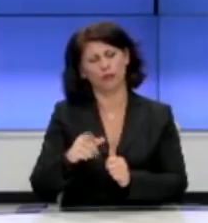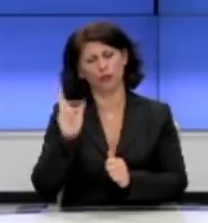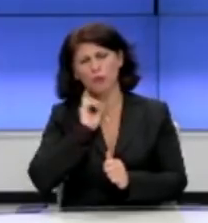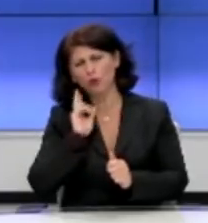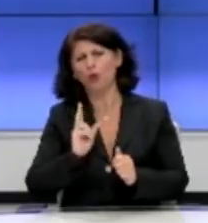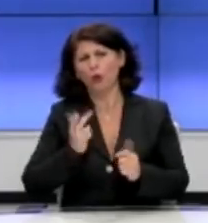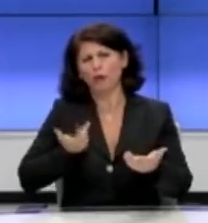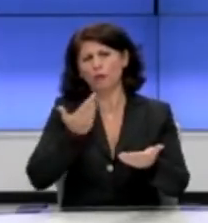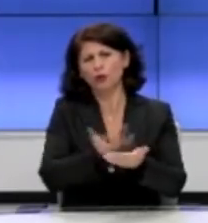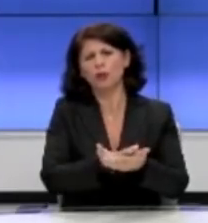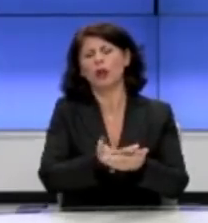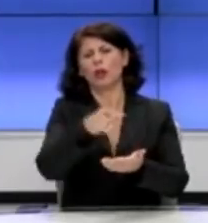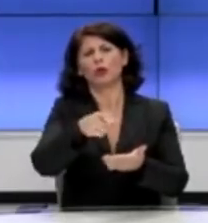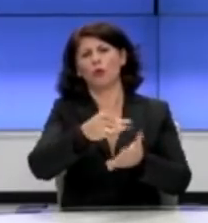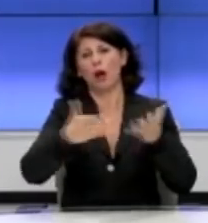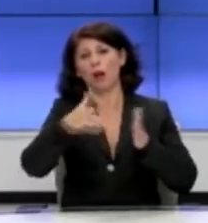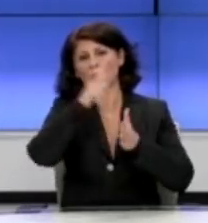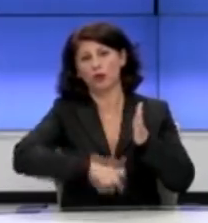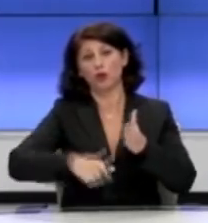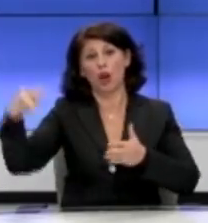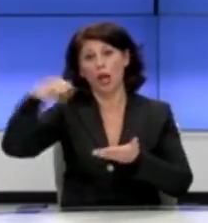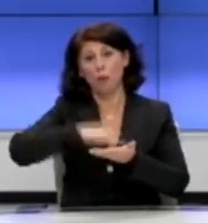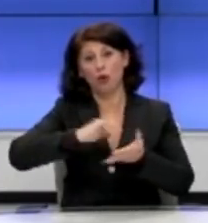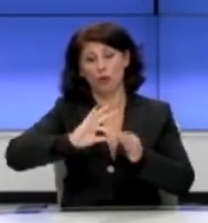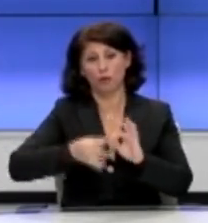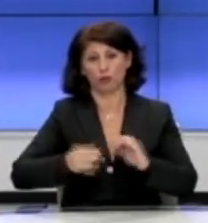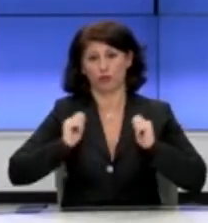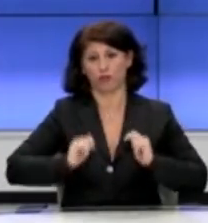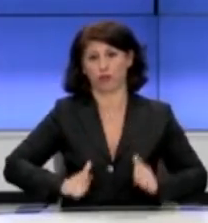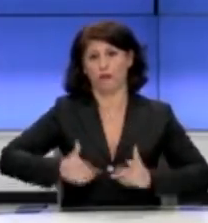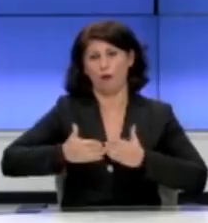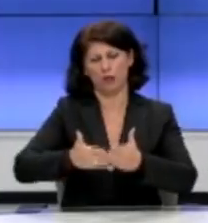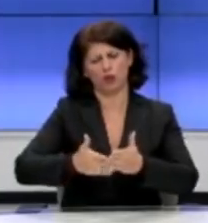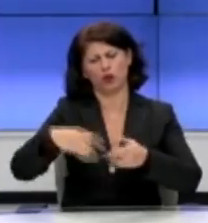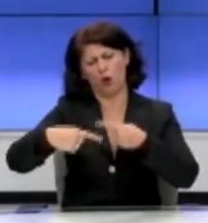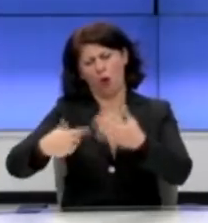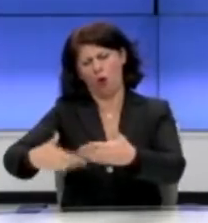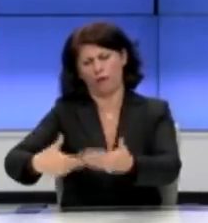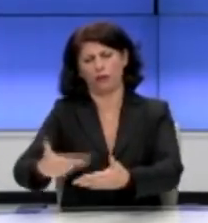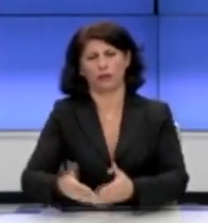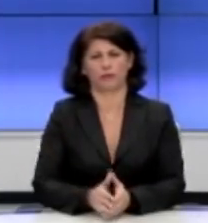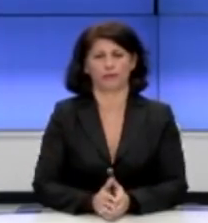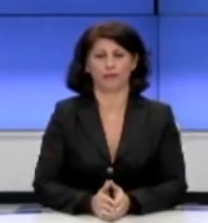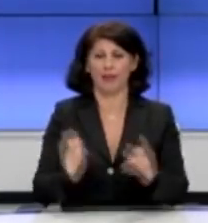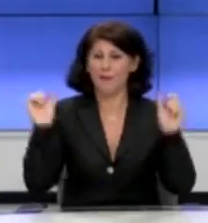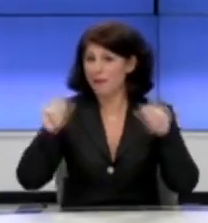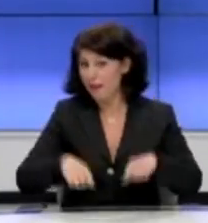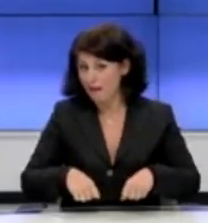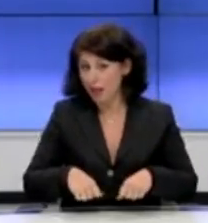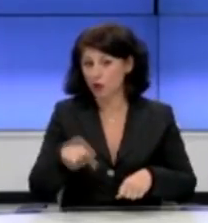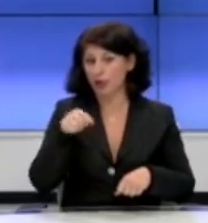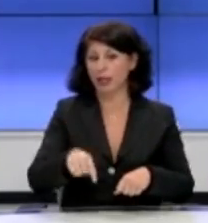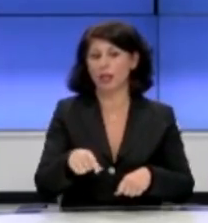ξενοδόχων, των tour operators, των αεροπορικών ομίλων, των εφοπλιστών και πάει λέγοντας. Επιβεβαίωσε δηλαδή εκείνο